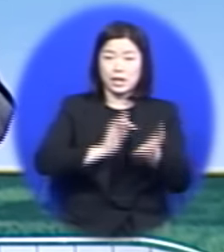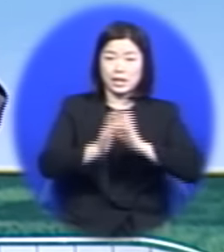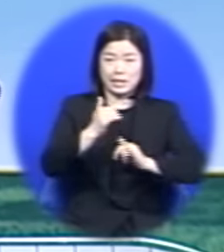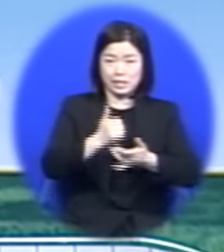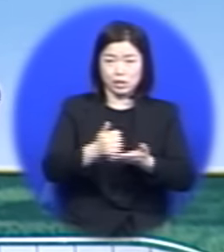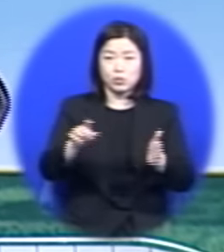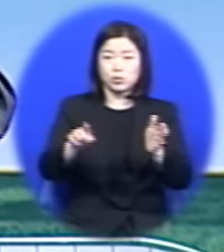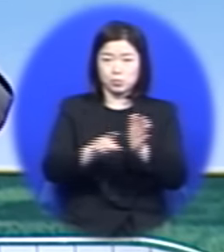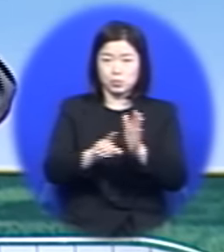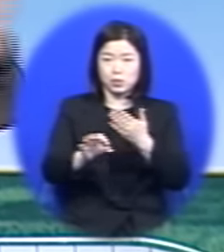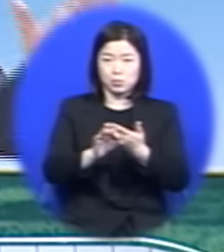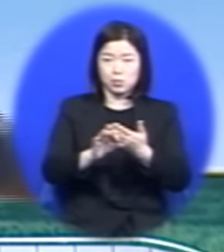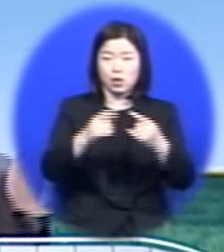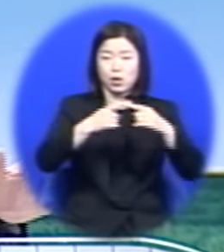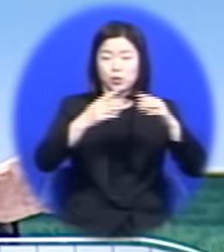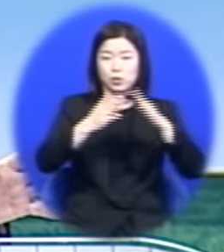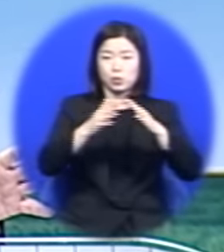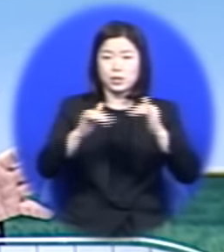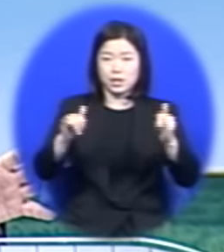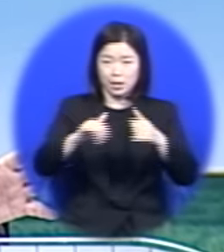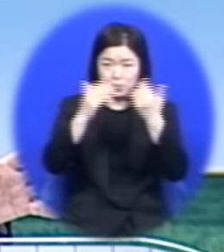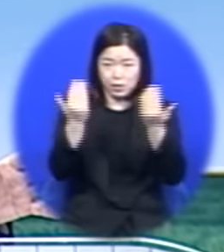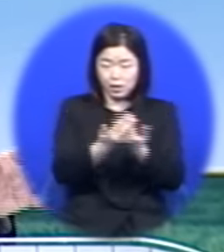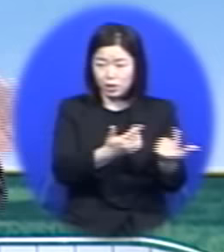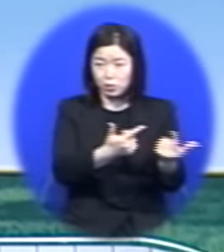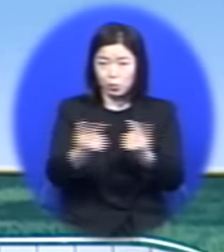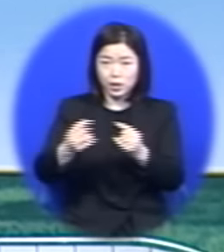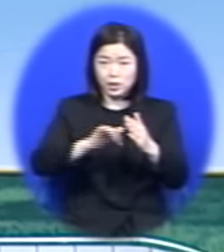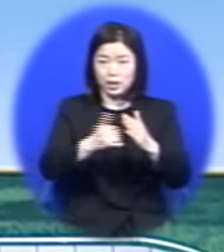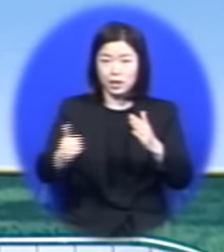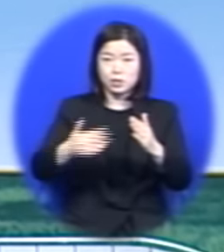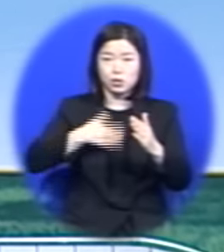믿으면 교인들이 다한 가족인 거 아시죠?